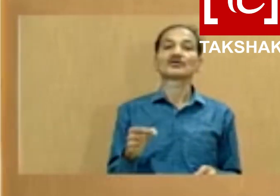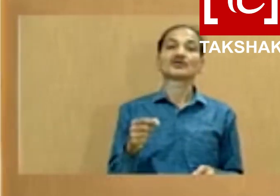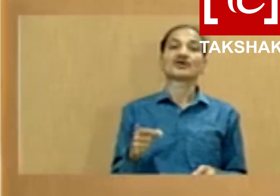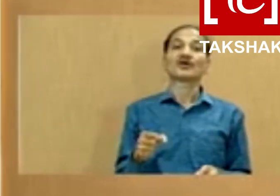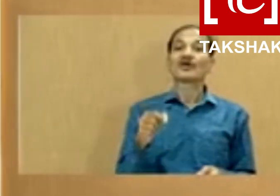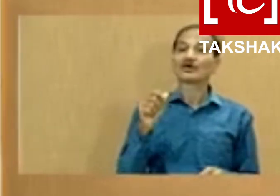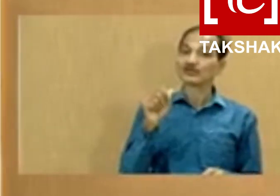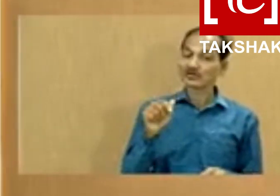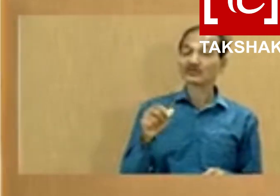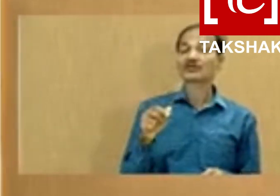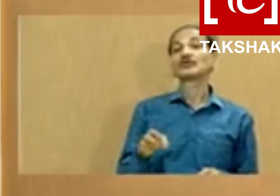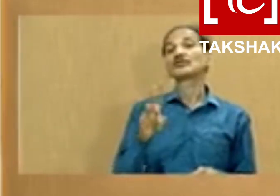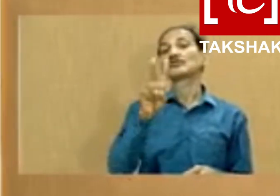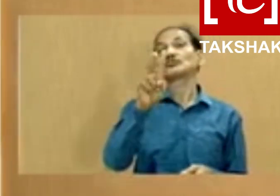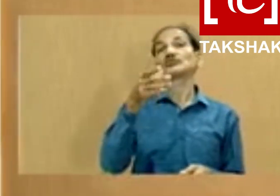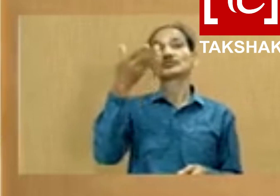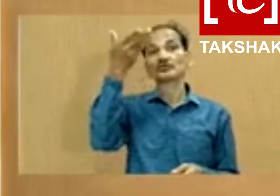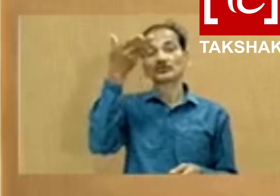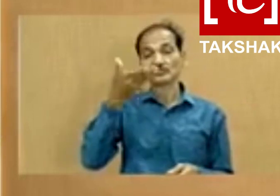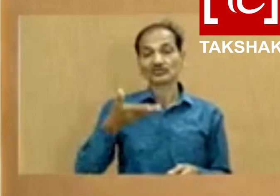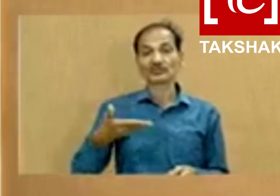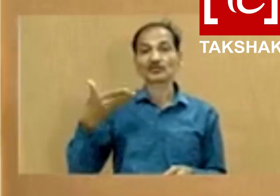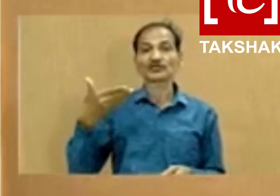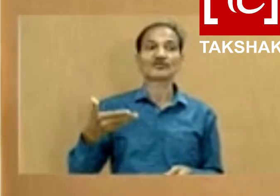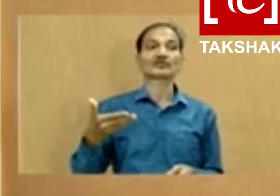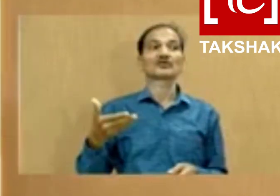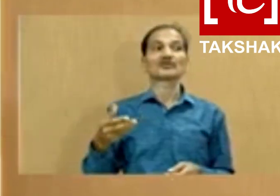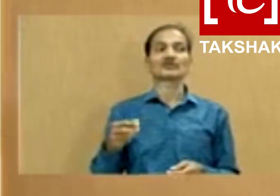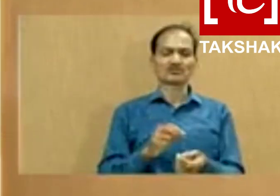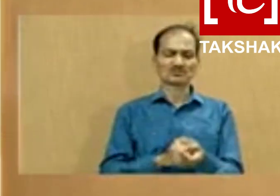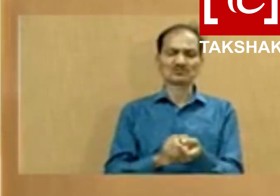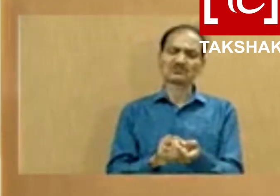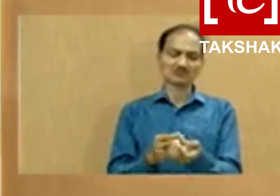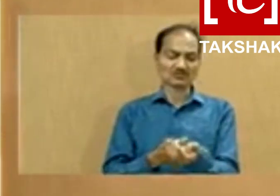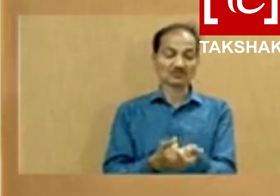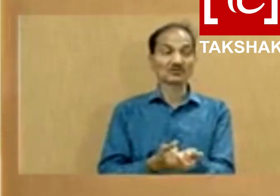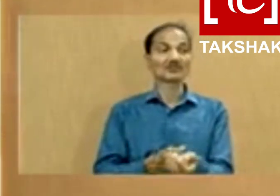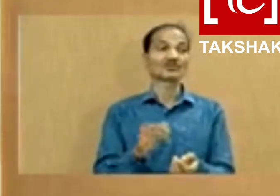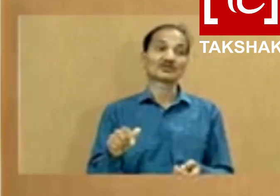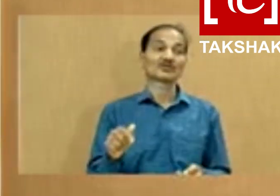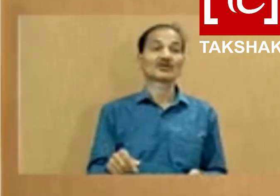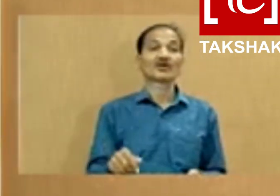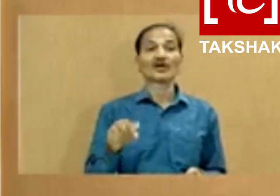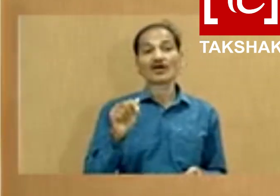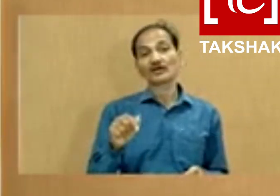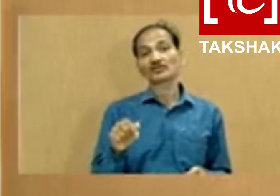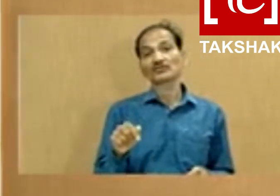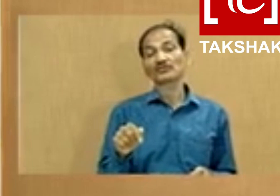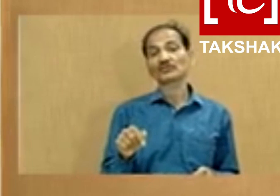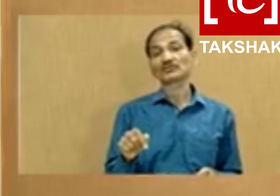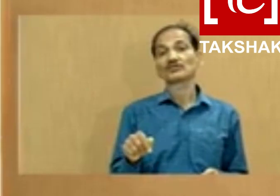ହୋଇଥିଲେ। ଆଜି ମଧ୍ୟ ସେହି 203 ଦେଶ ଏବଂ 2ଟି ଜାହାଜରେ ଆମେ ଅଛୁ।